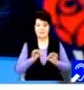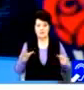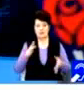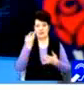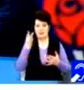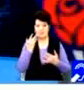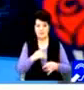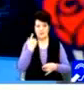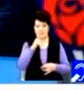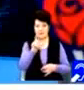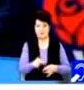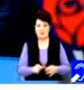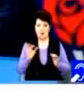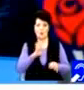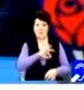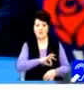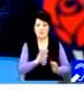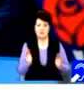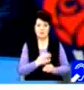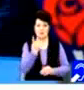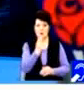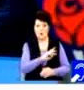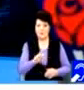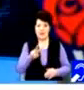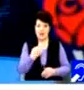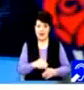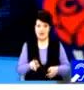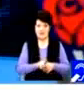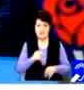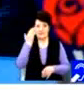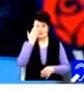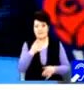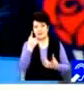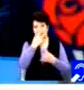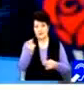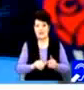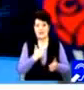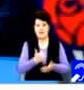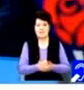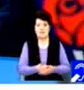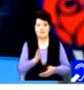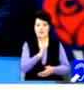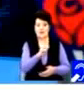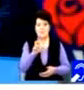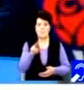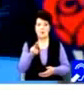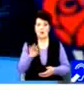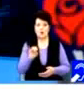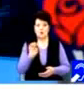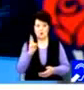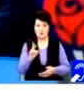Paște pentru persoanele cu venituri mai mici de 2000 RON aceste inițiative au fost anunțate de liderul Dem Vlad plahotniuc și